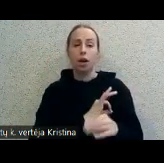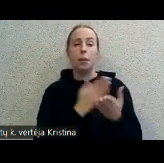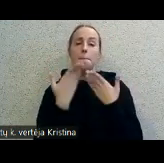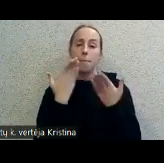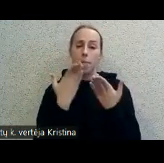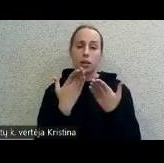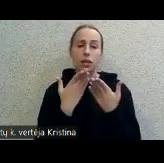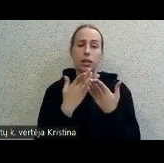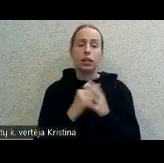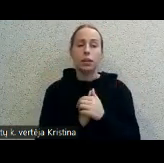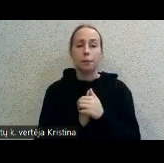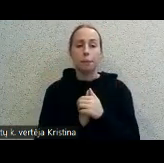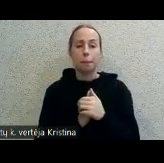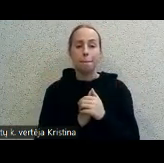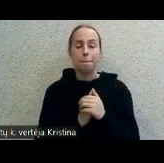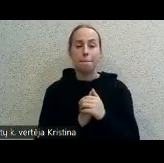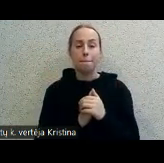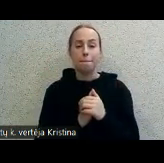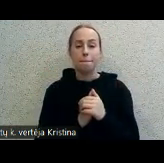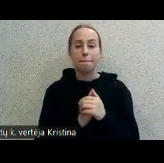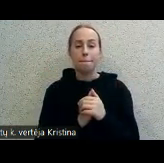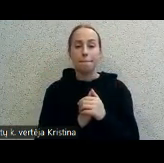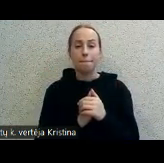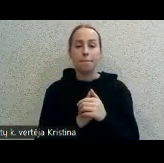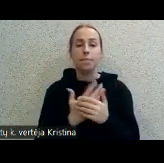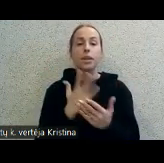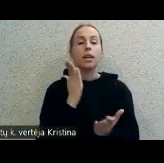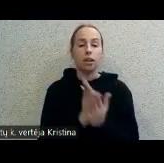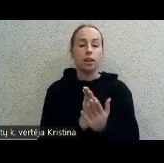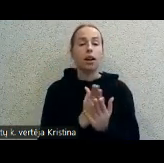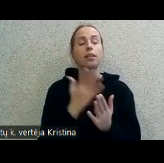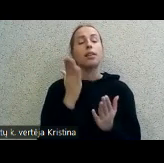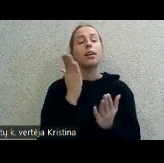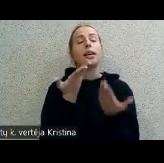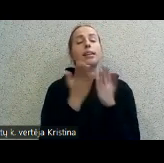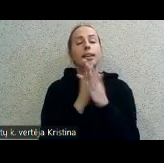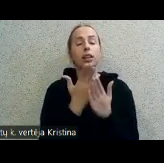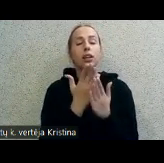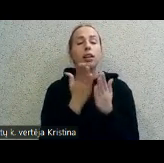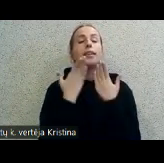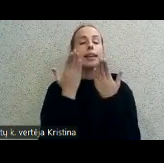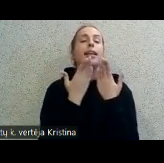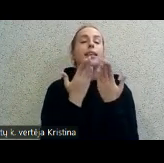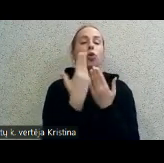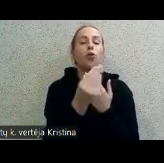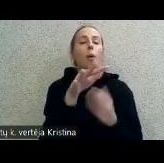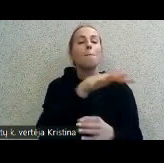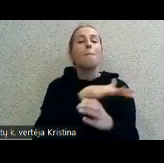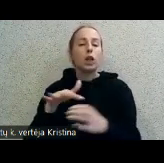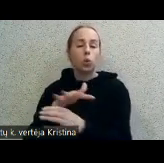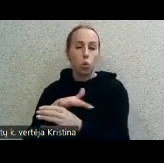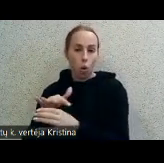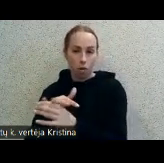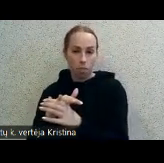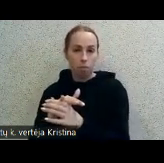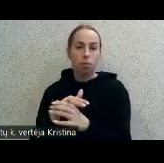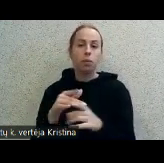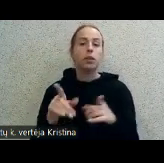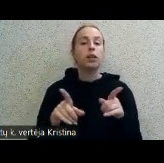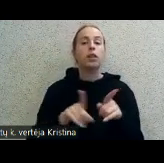Taigi, susikuria skaitytojų bendruomenės ir yra pagrindiniai tam tikri elementai, kurie padeda